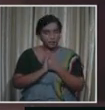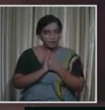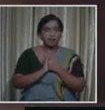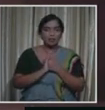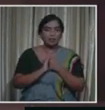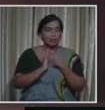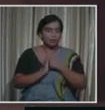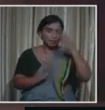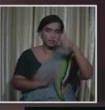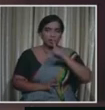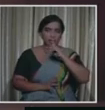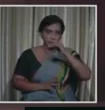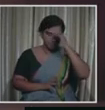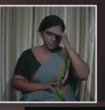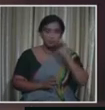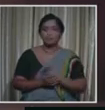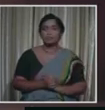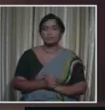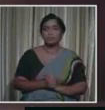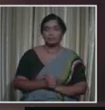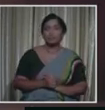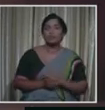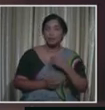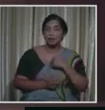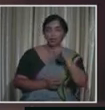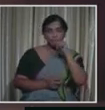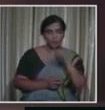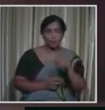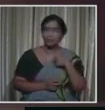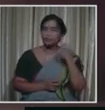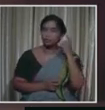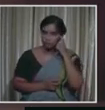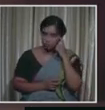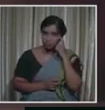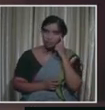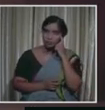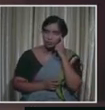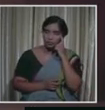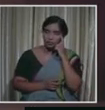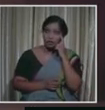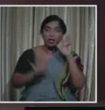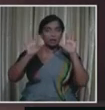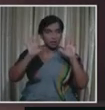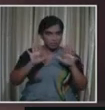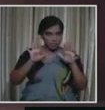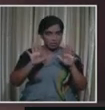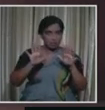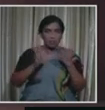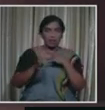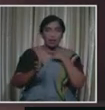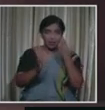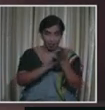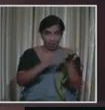ගරු නියෝජ්‍ය කතානායකතුමනි අපි තා පැහැදිලිව දන්නවා නම වෙනිදා අත් දෙකේලේ